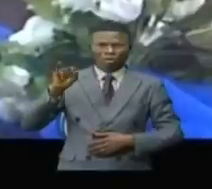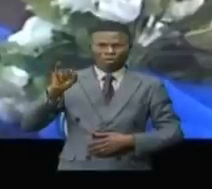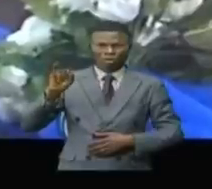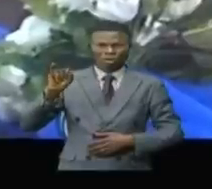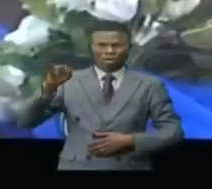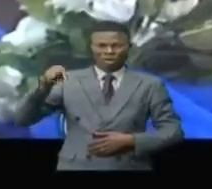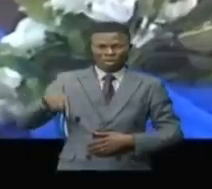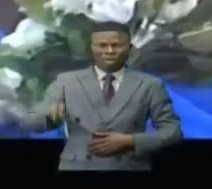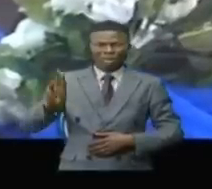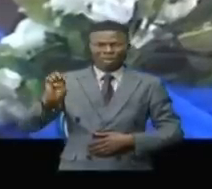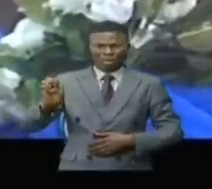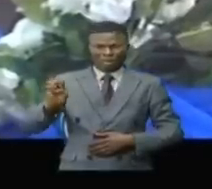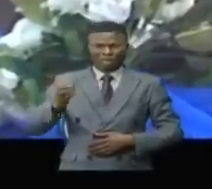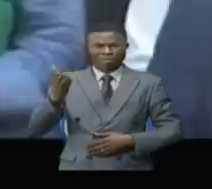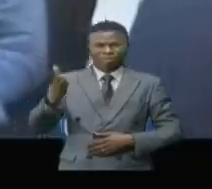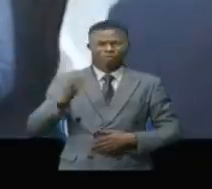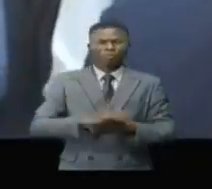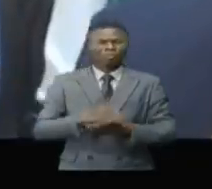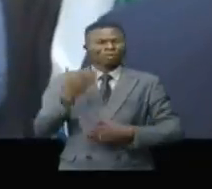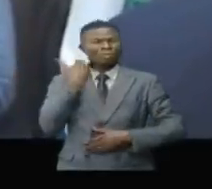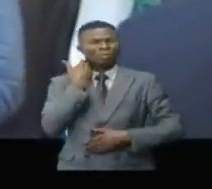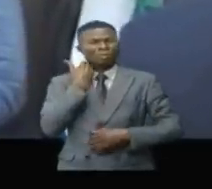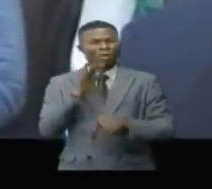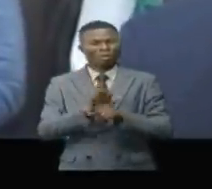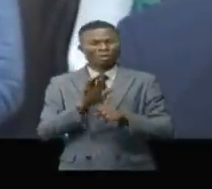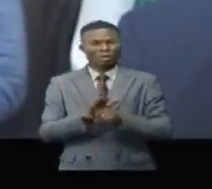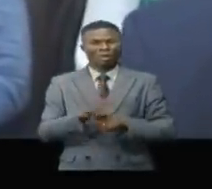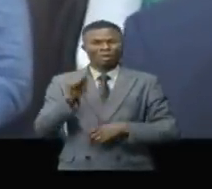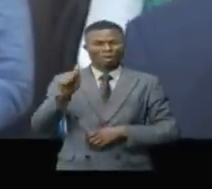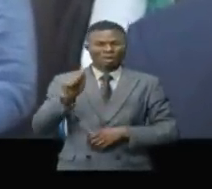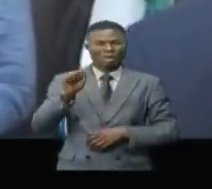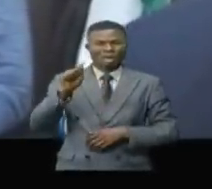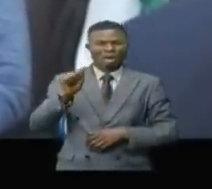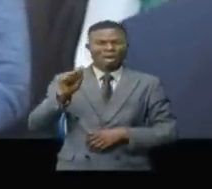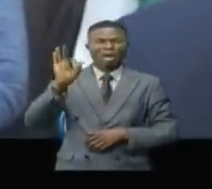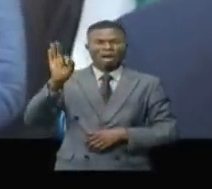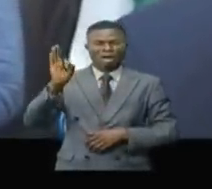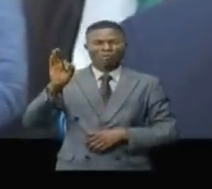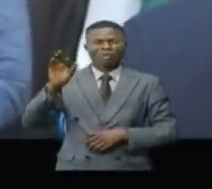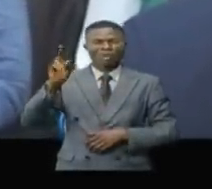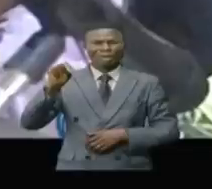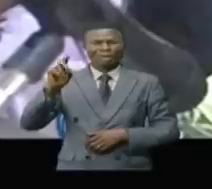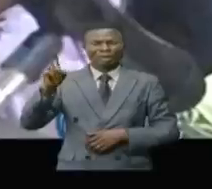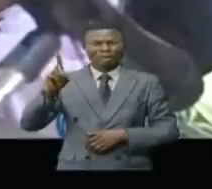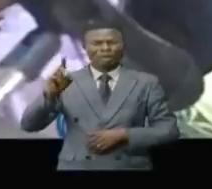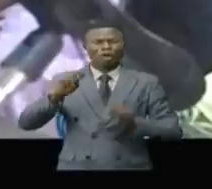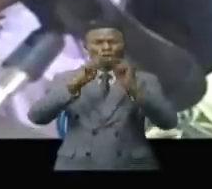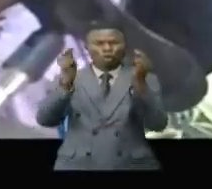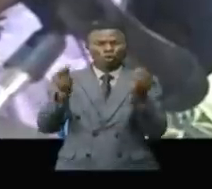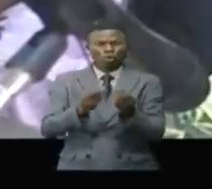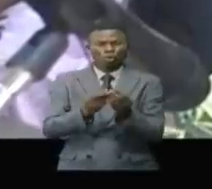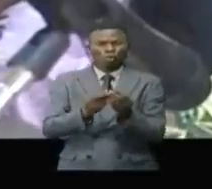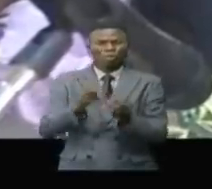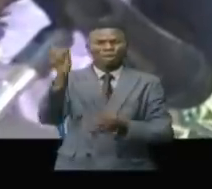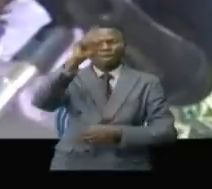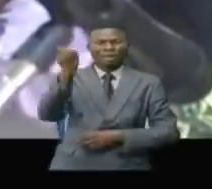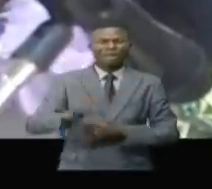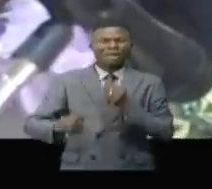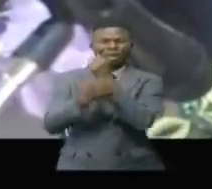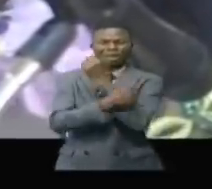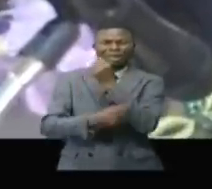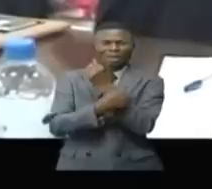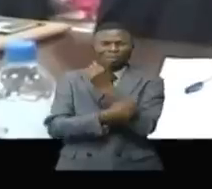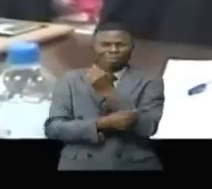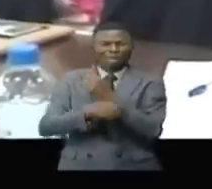African Field Epidemiology Network, AFNET, un réseau qui regroupe près de 30 pays africains dont la République démocratique